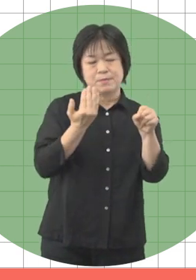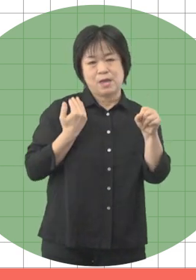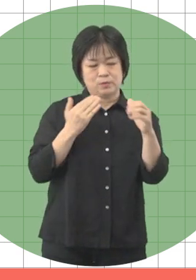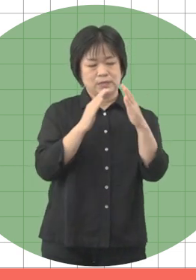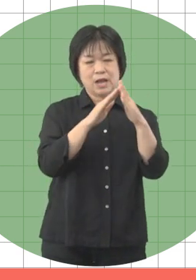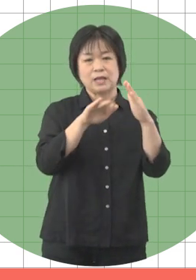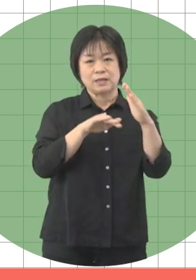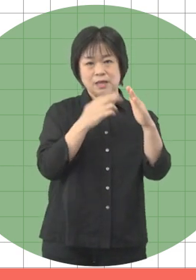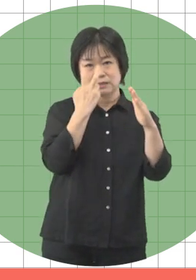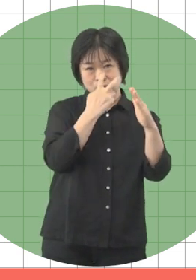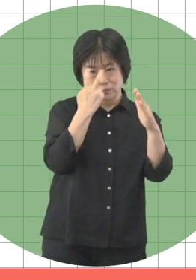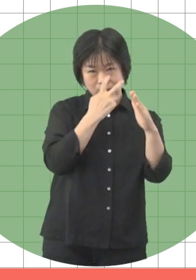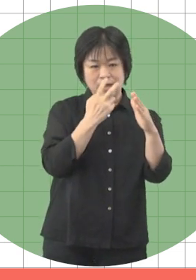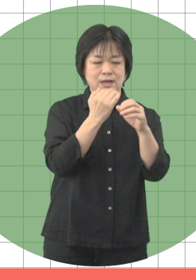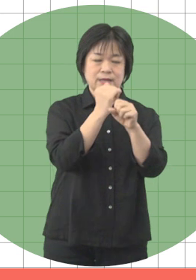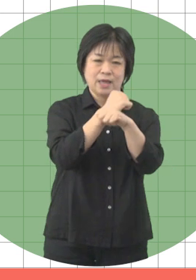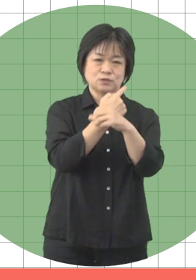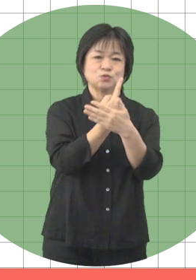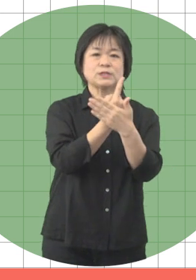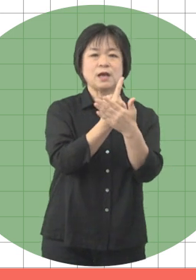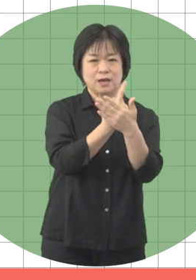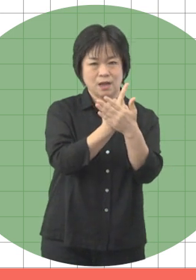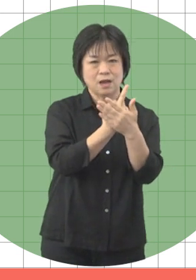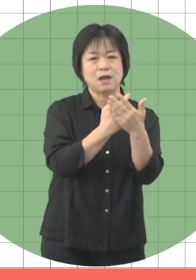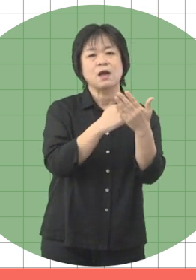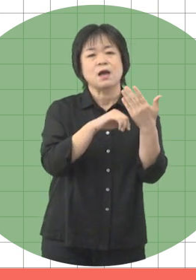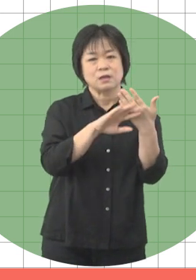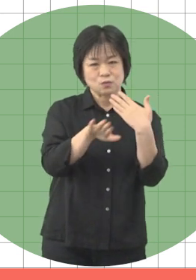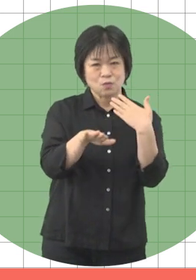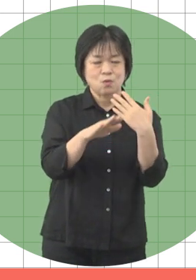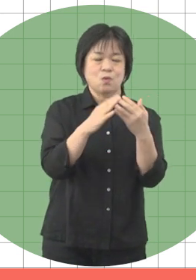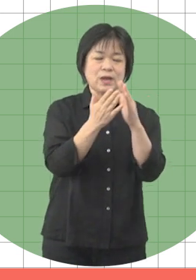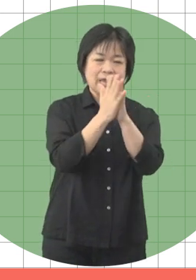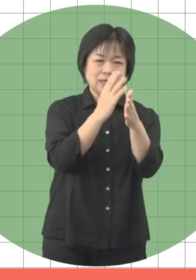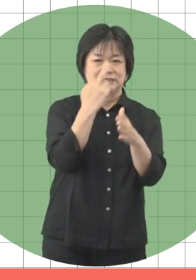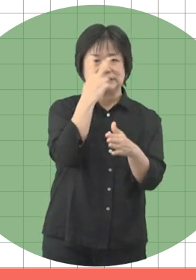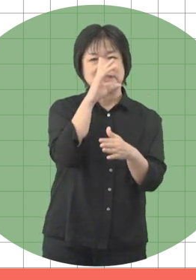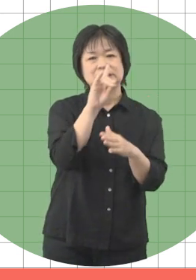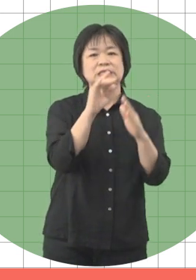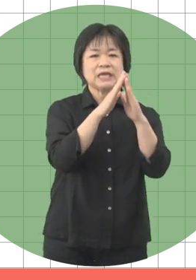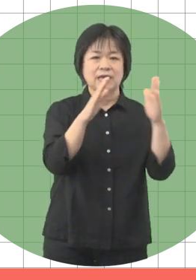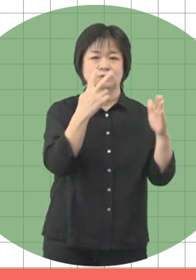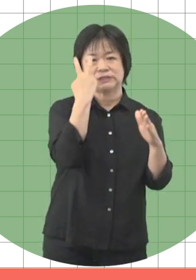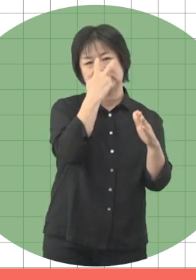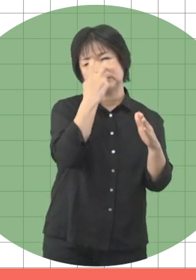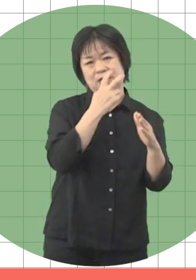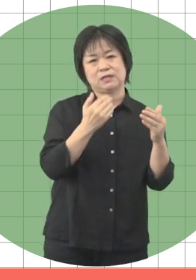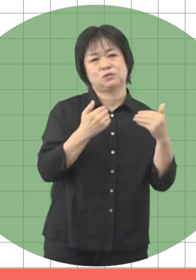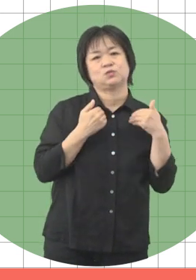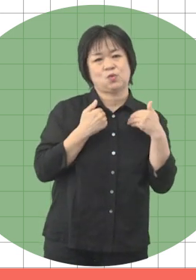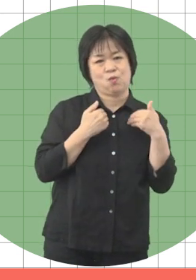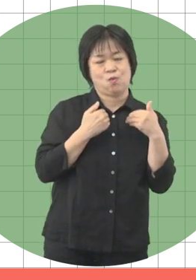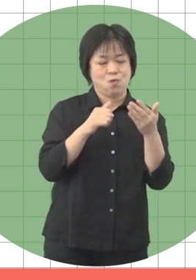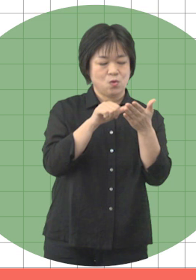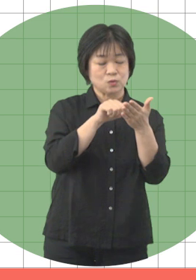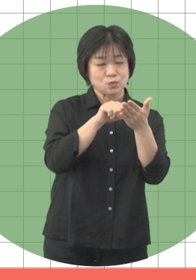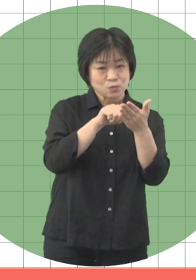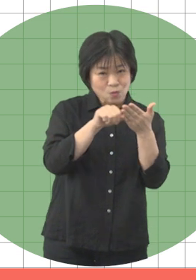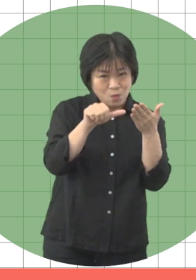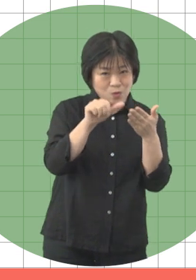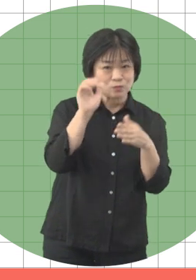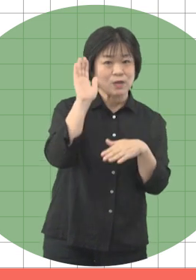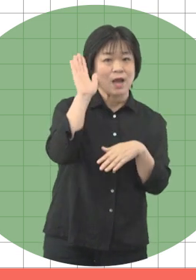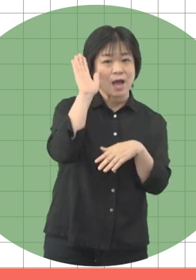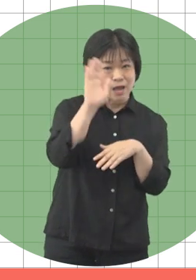調査や研修への参加のほか、県の審議会による審査が必要じゃ。そして里親として登録され